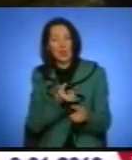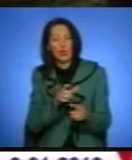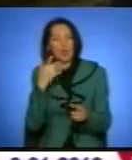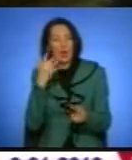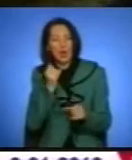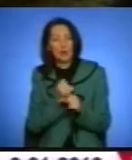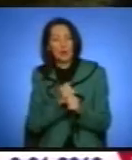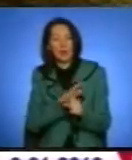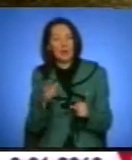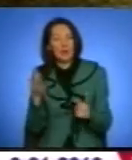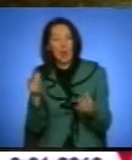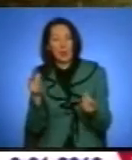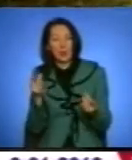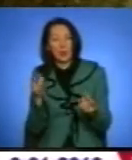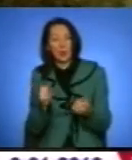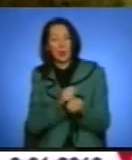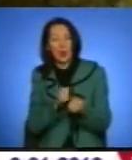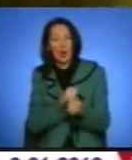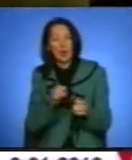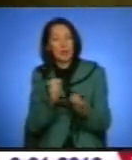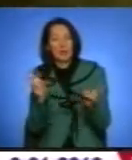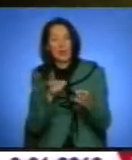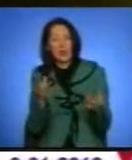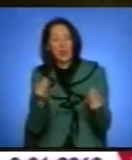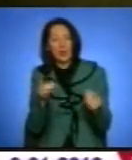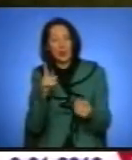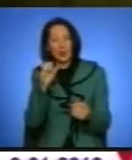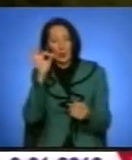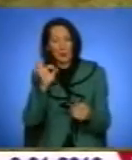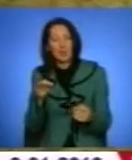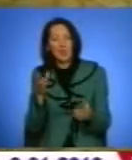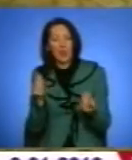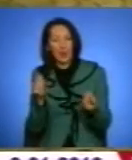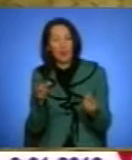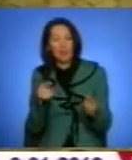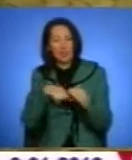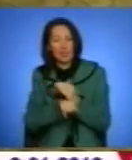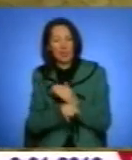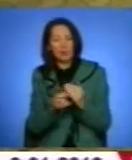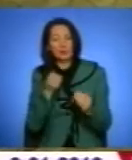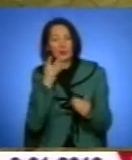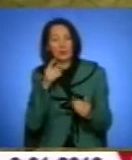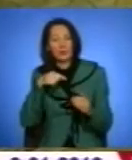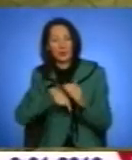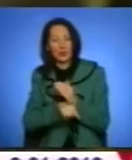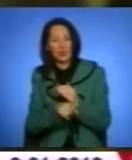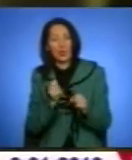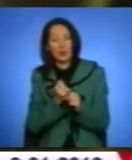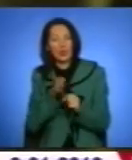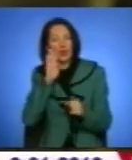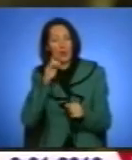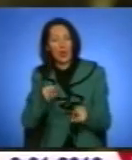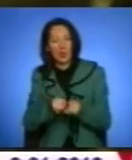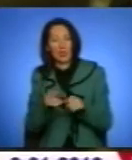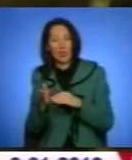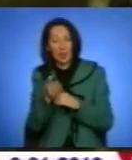пересохша і навіть не треба мочити. Ну, 100% вологість печері. Коли печеру утворила вода, ось такі риби тут плавали. А таємничості нині додає не